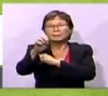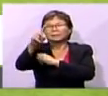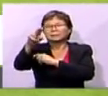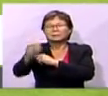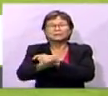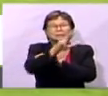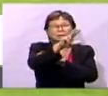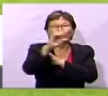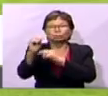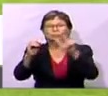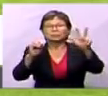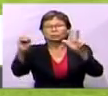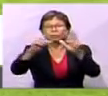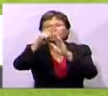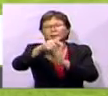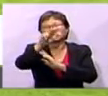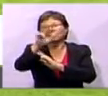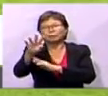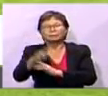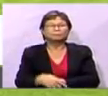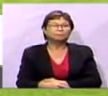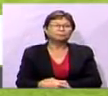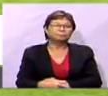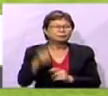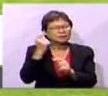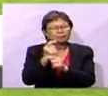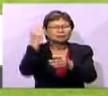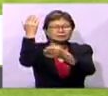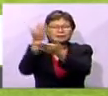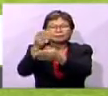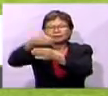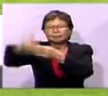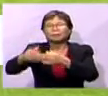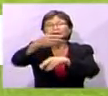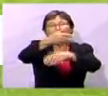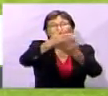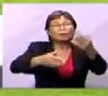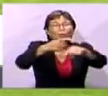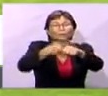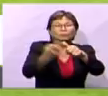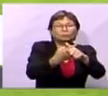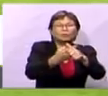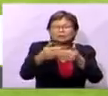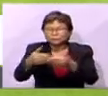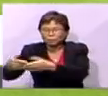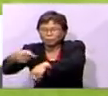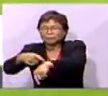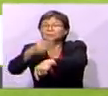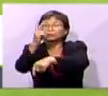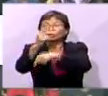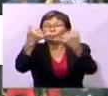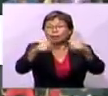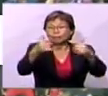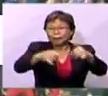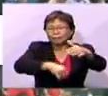3-0 pada minit ke-34. Kedudukan kekal sehingga tamat separuh masa pertama. Bersambung babak kedua,